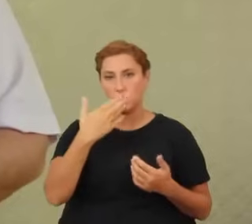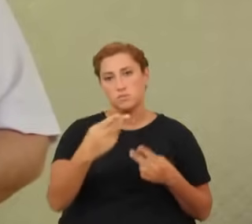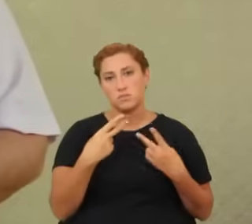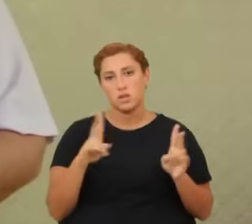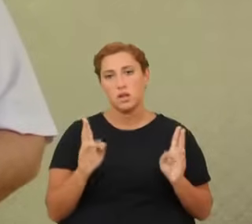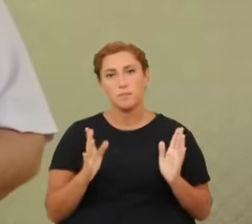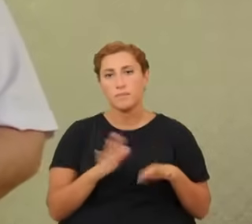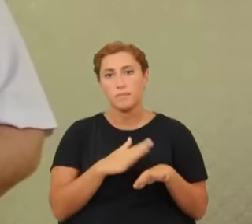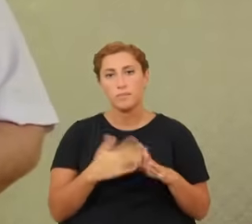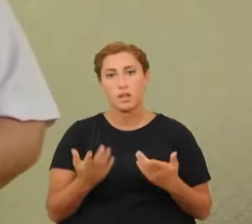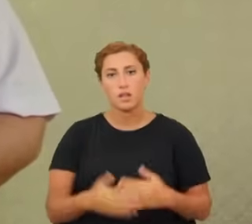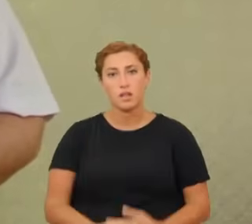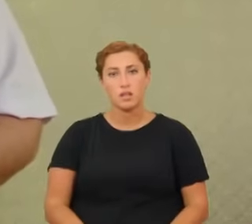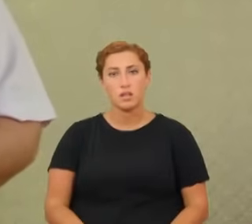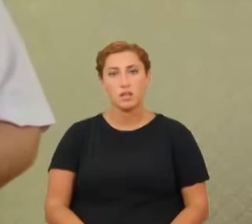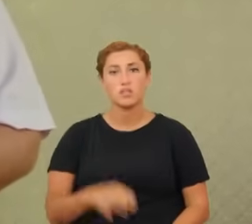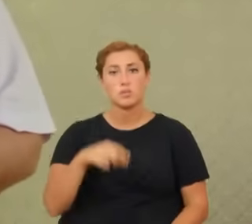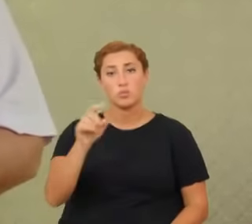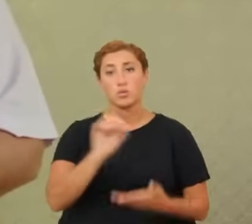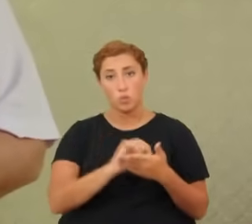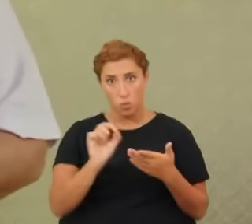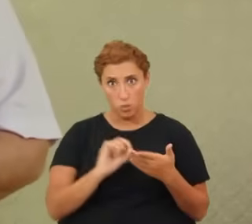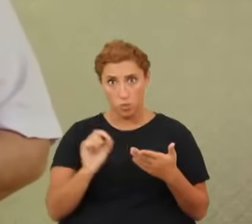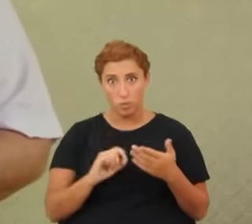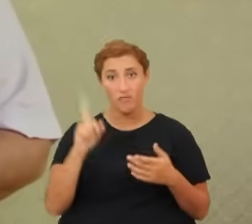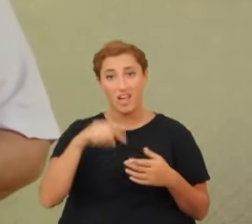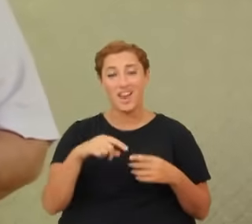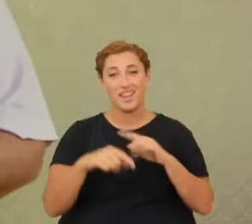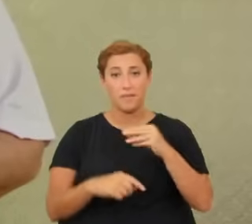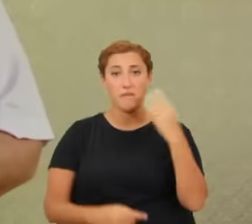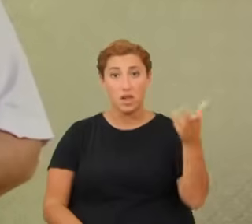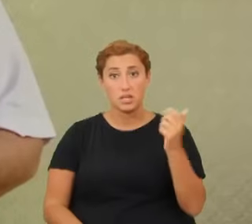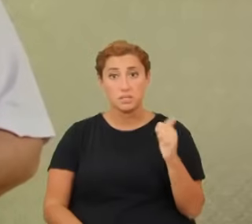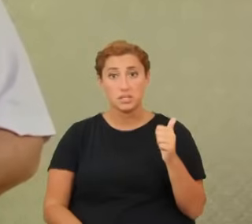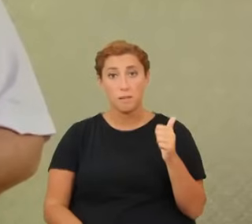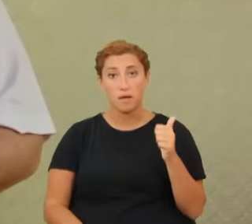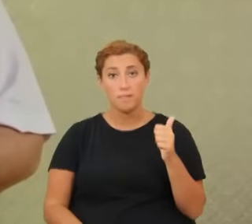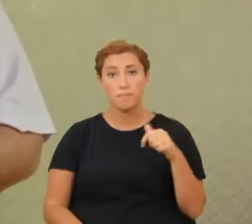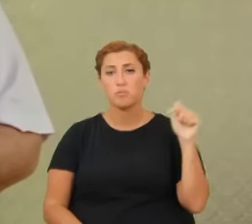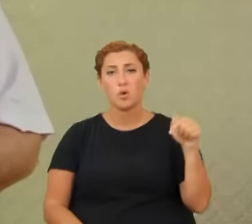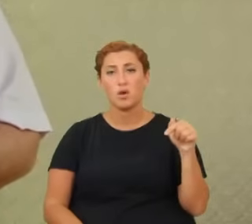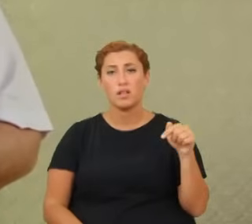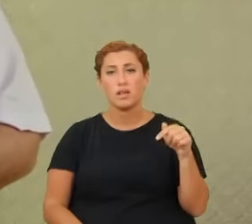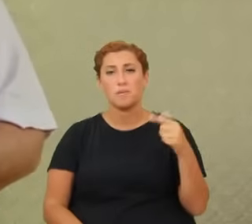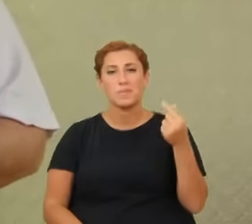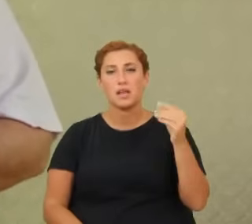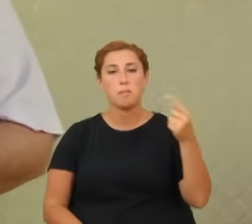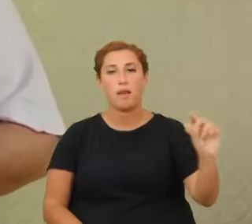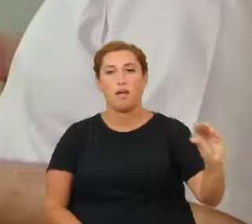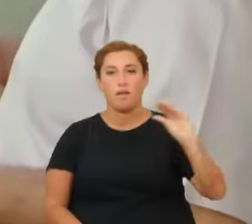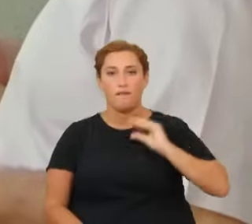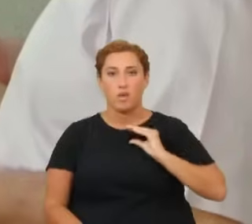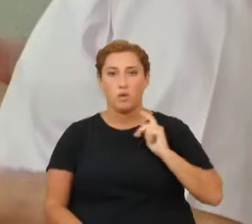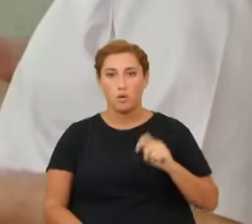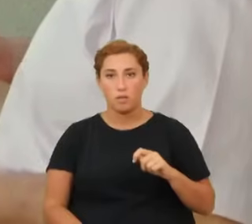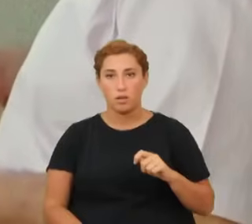söyleyebilirim artık. Neden? Şimdi bunu doldurup vergi dairesine verdiğin zaman böyle bir miktar sana para